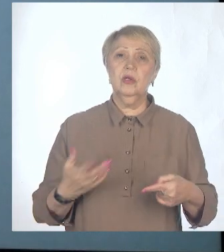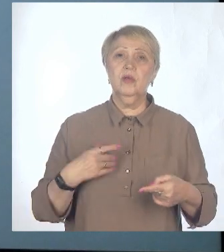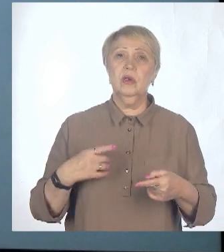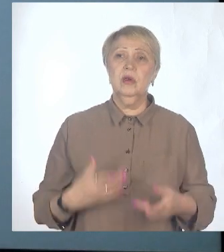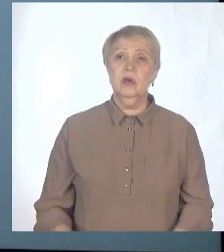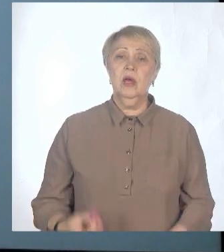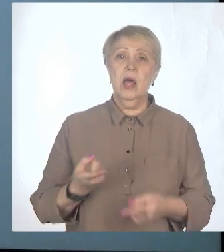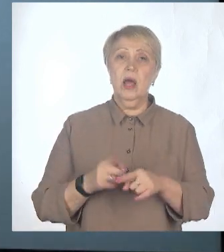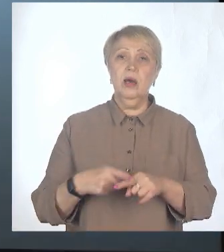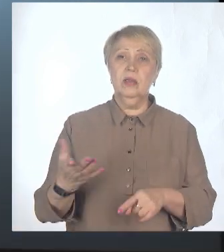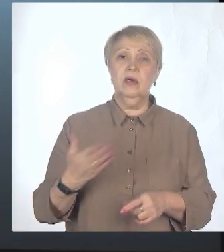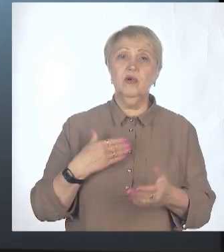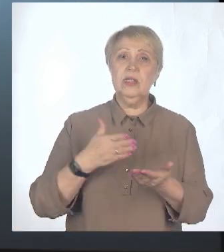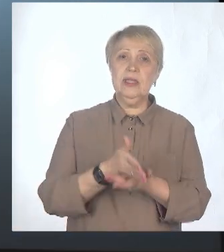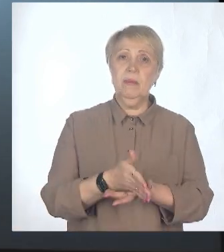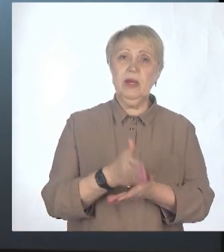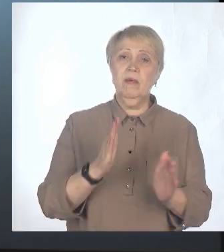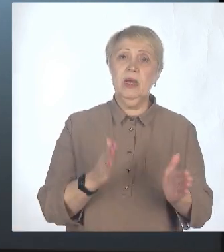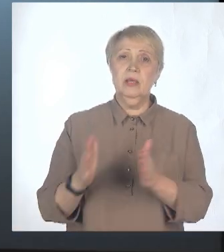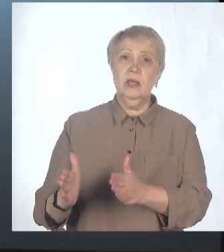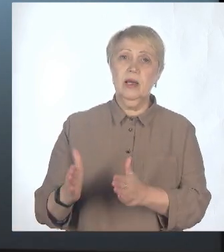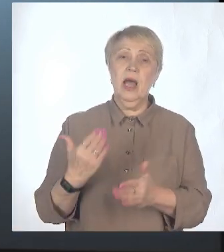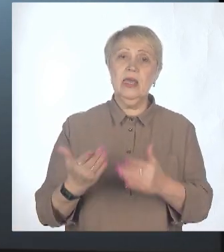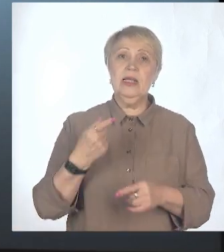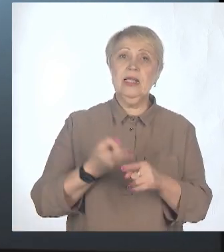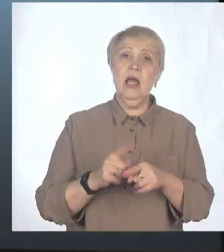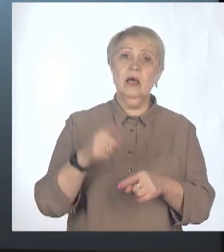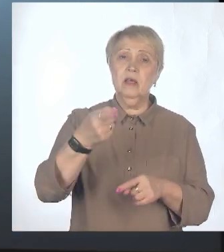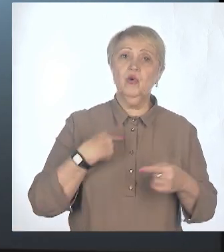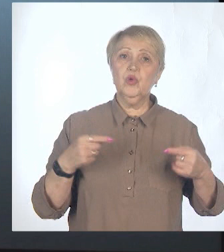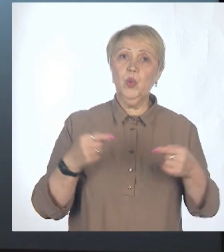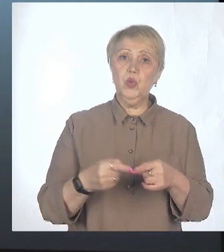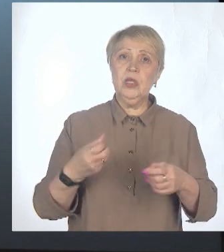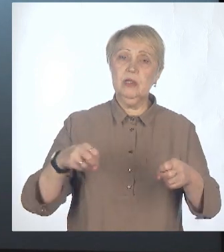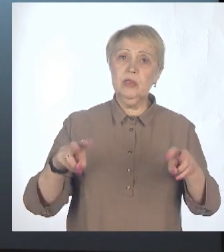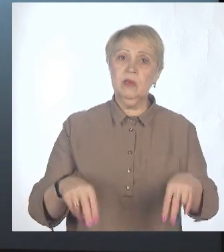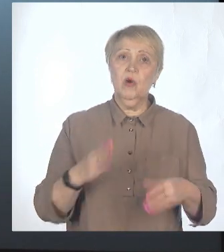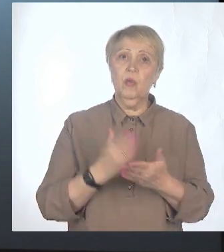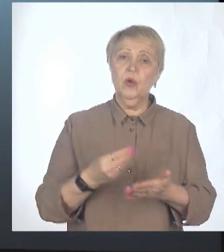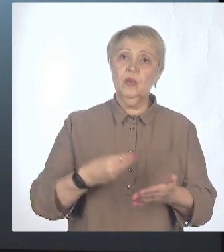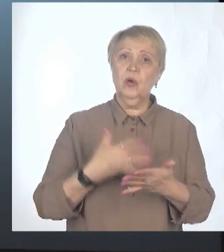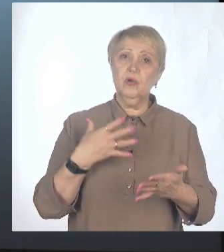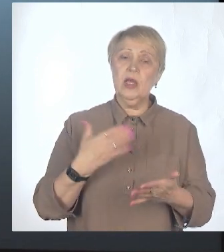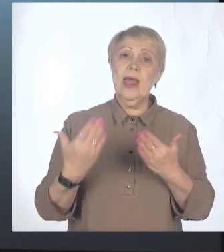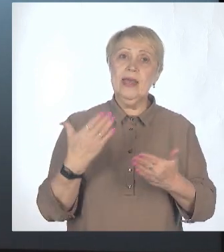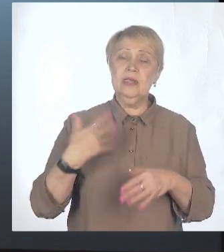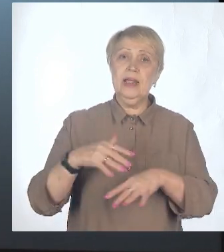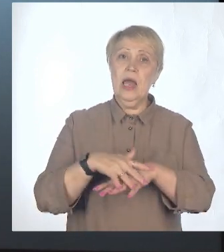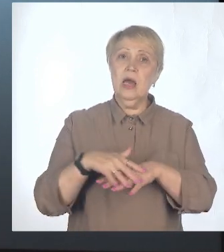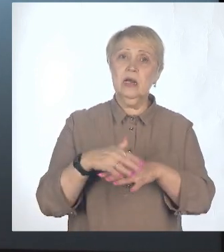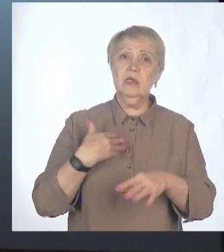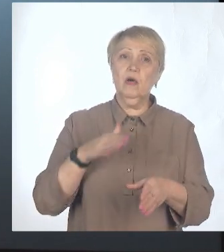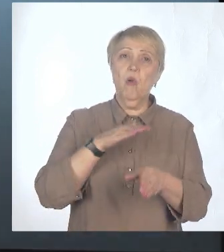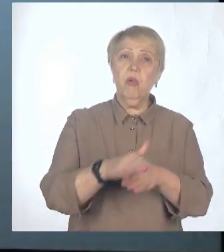и направление позиции. Если это узкий специалист, то он будет дороже. Если рынок ими не насыщен, то это будет